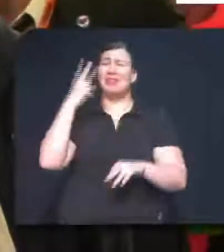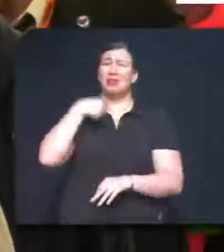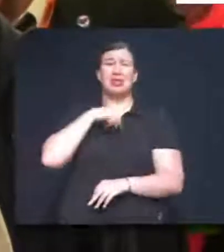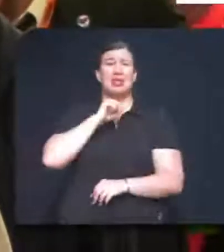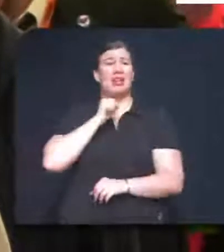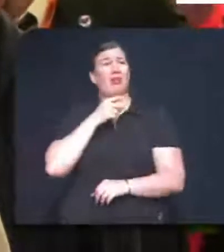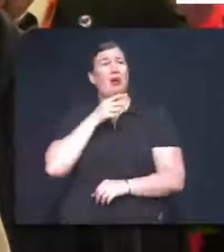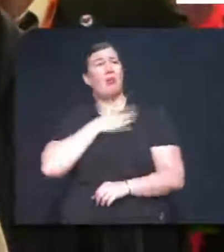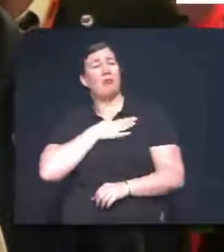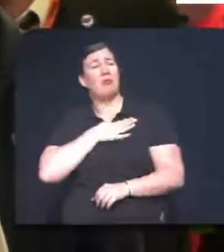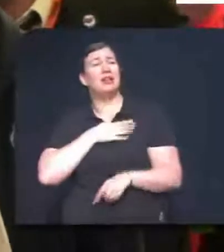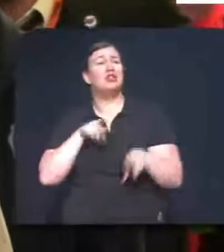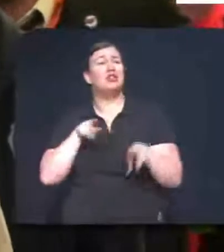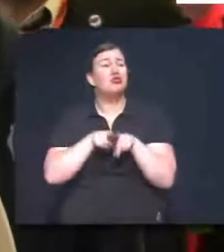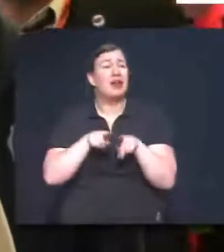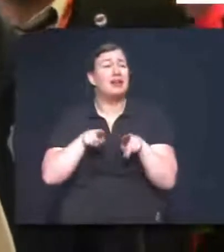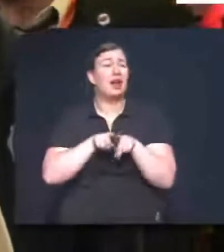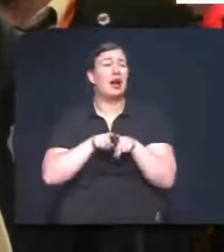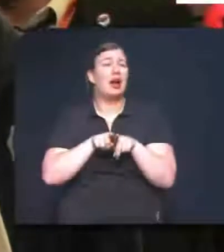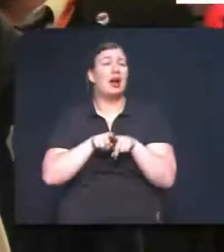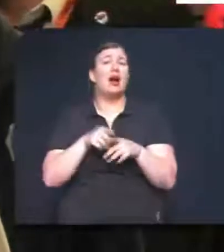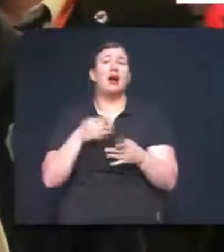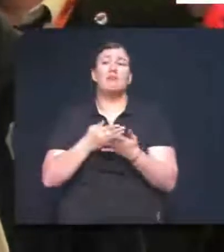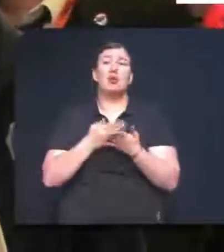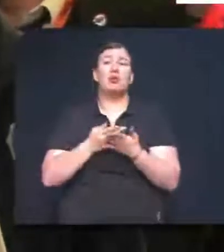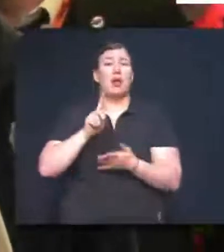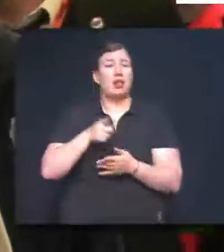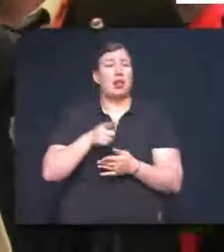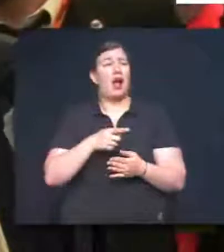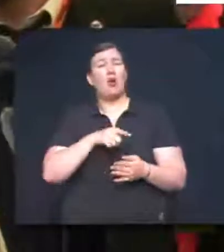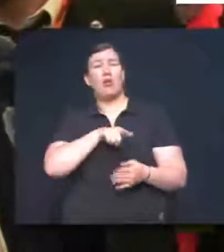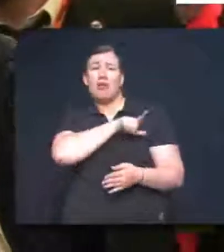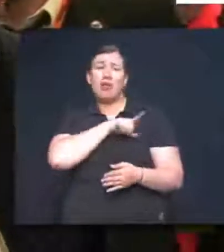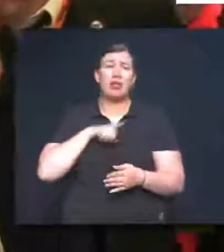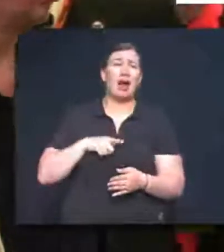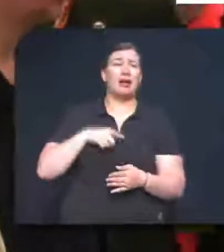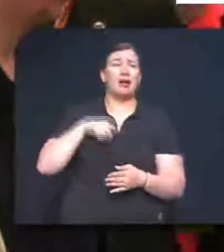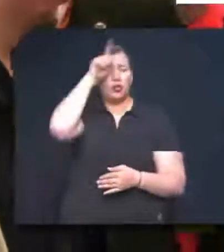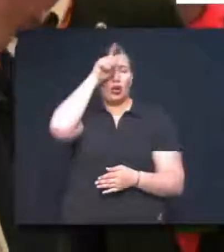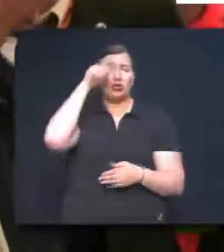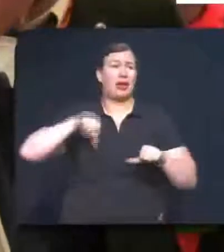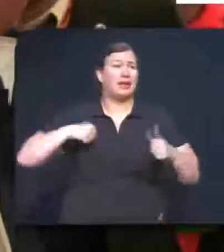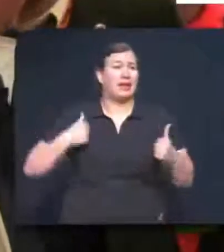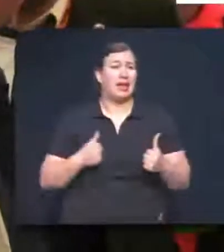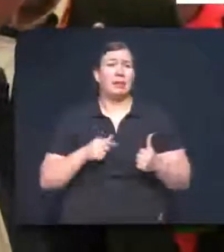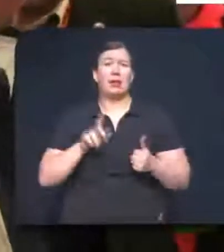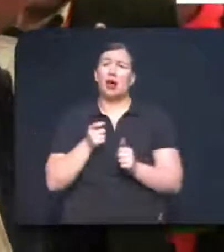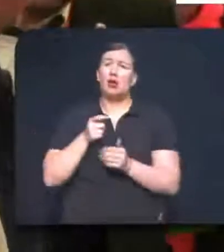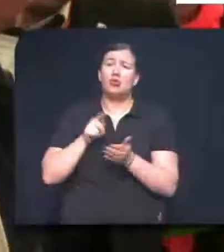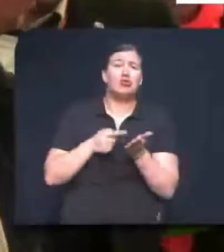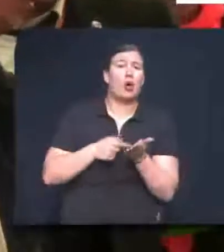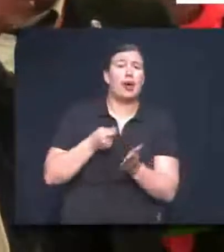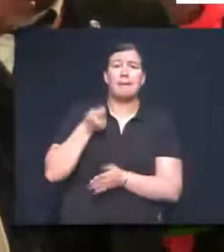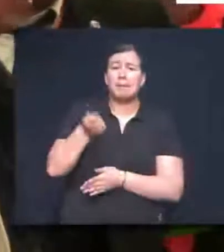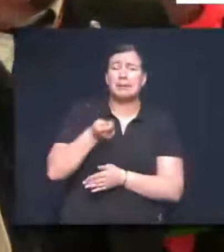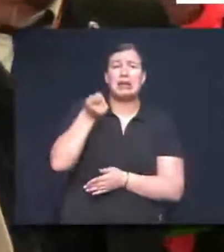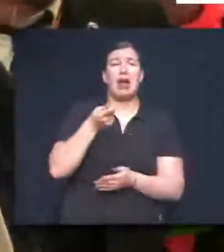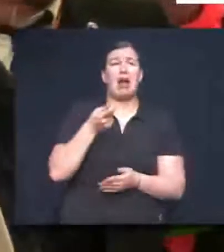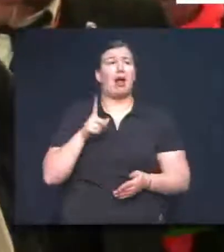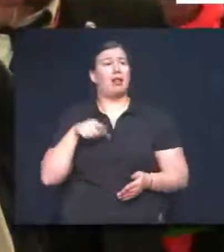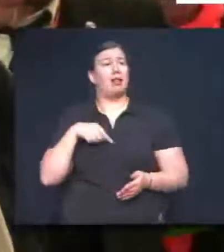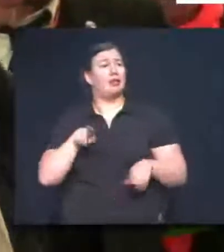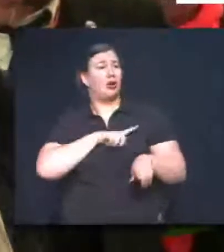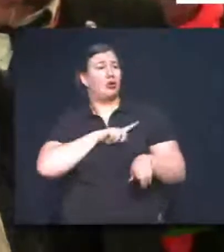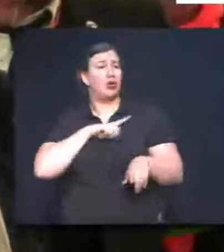meine Schwester beispielsweise die genauso lange da ist in Deutschland genauso arbeitet genauso viele Steuern zahlt und all dies macht